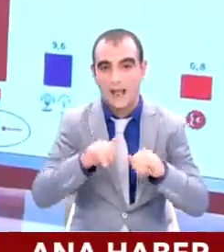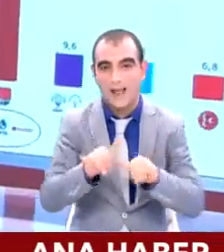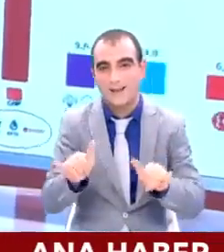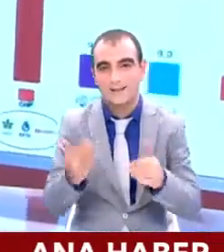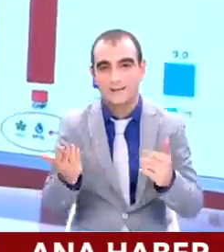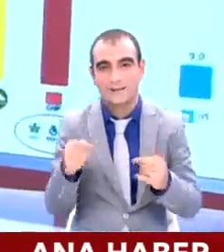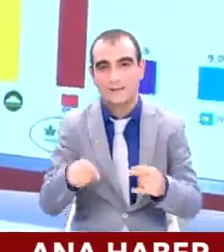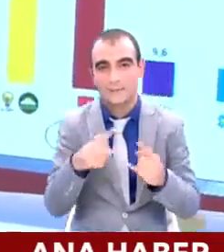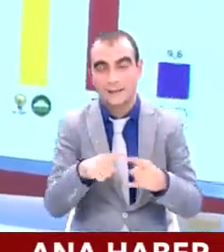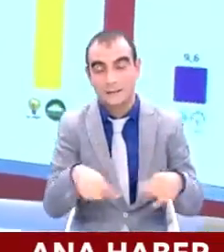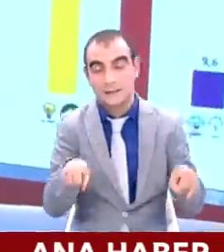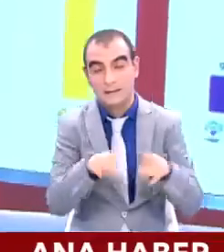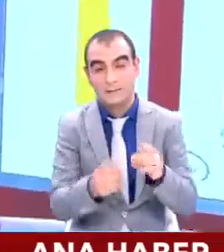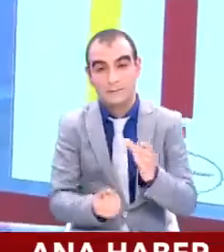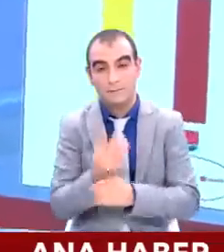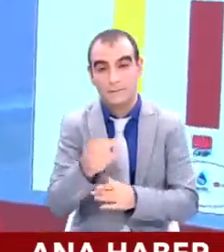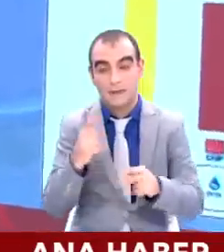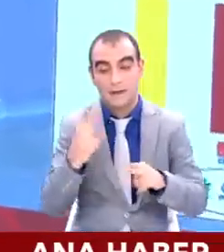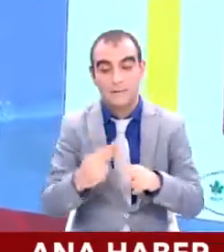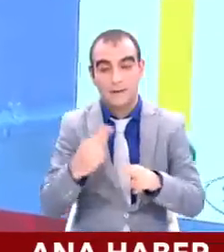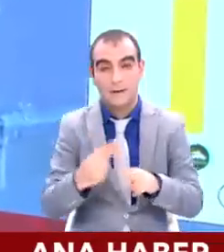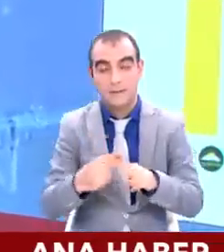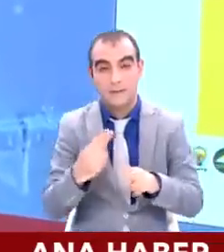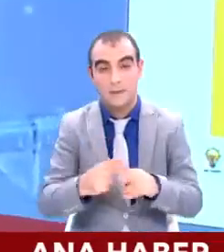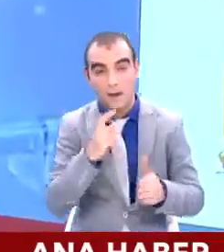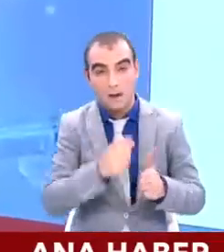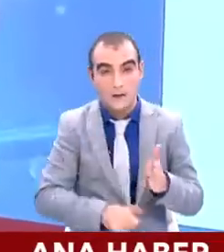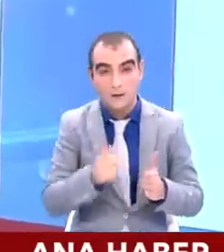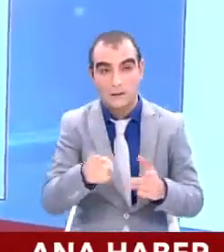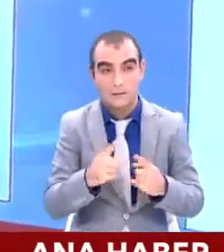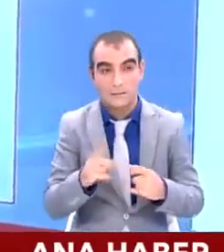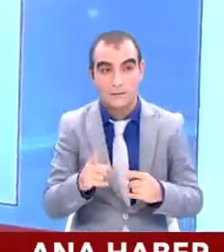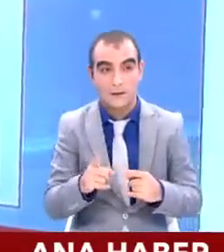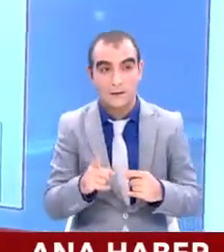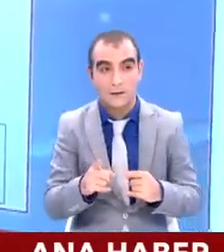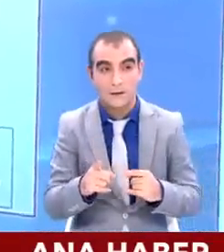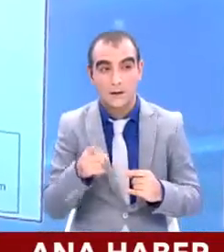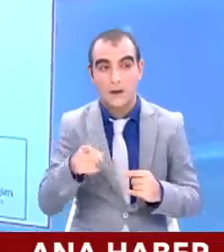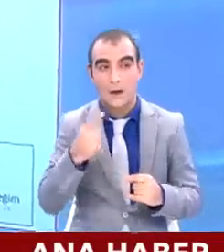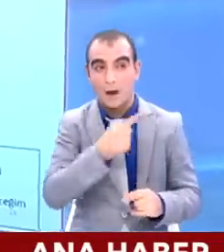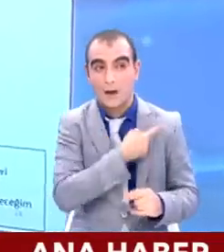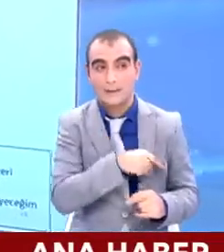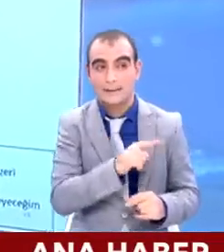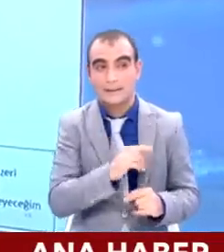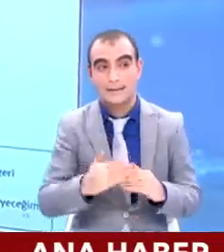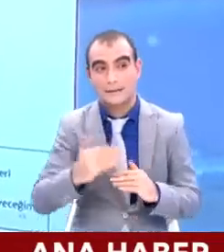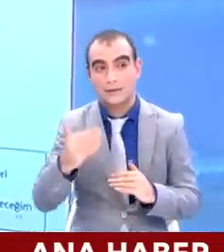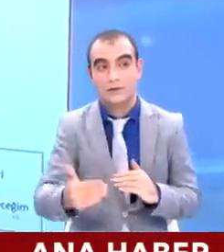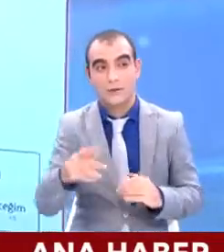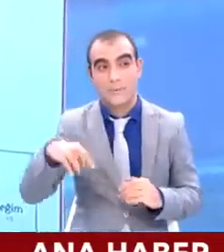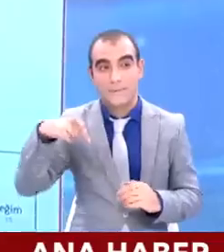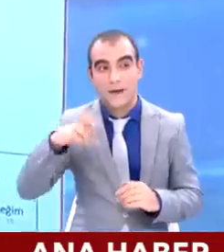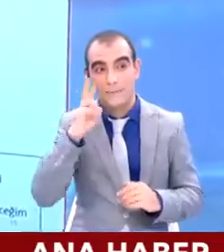böyle bir tablo çıkıyor ortaya ama hemen hemen bütün anketlerde istisnasız Cumhurbaşkanı adayının dışında